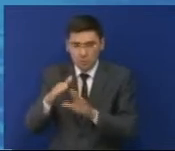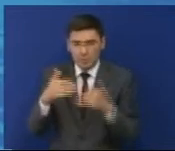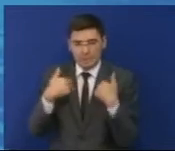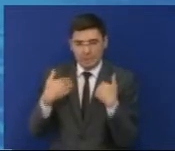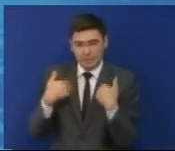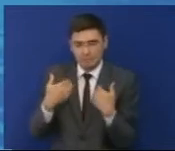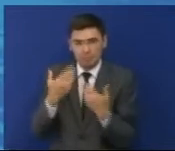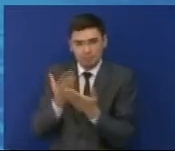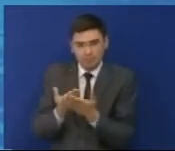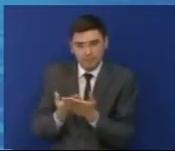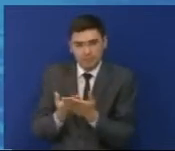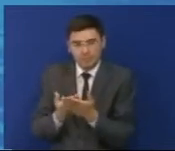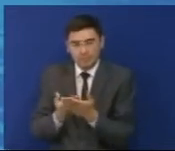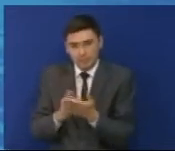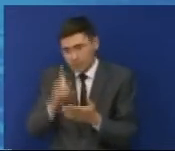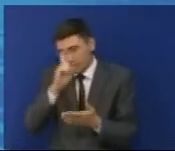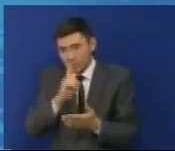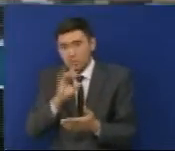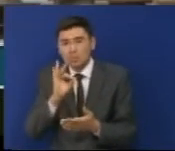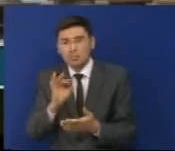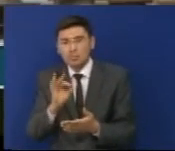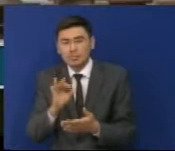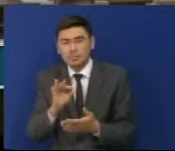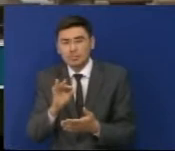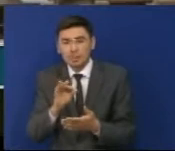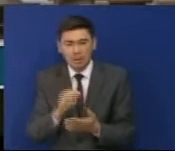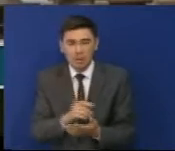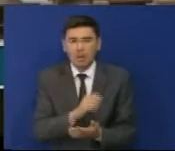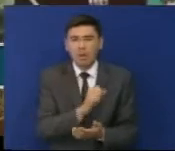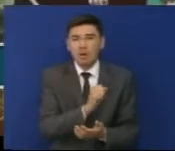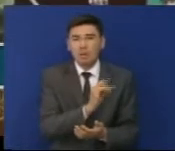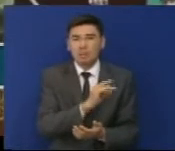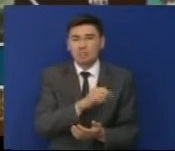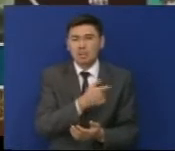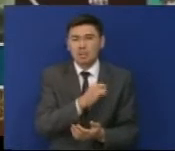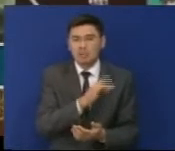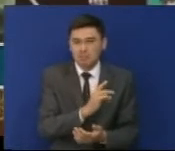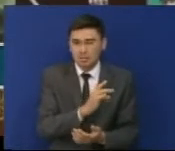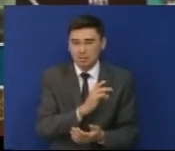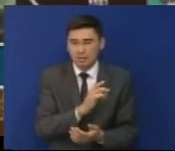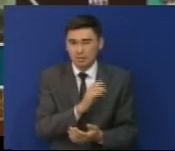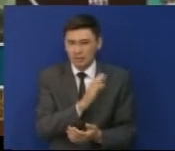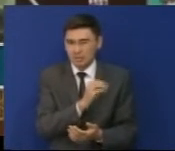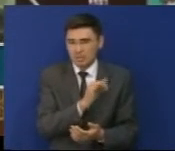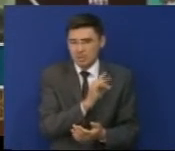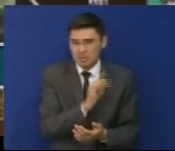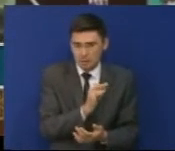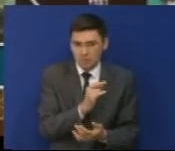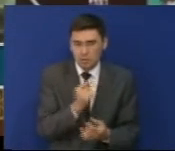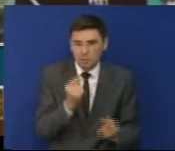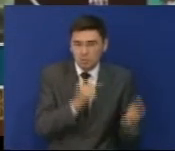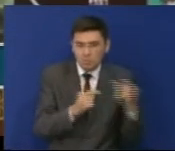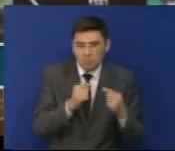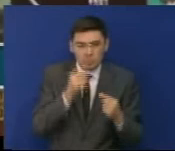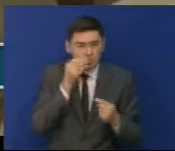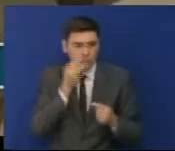отыру. Саясаттың қазанында талай жыл қайнаған ардагер депутаттар ойларын бірден ортаға салып, бірнеше ұсыныс